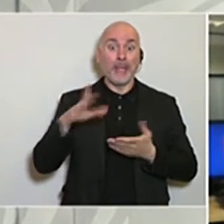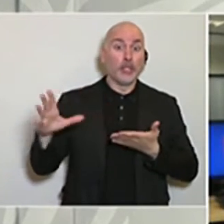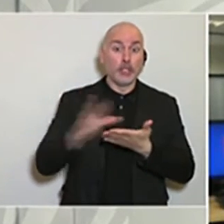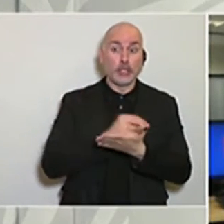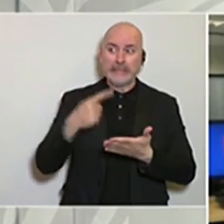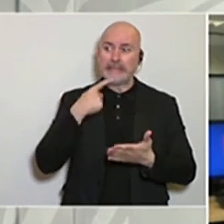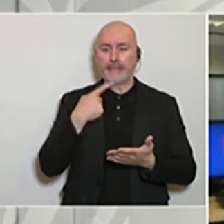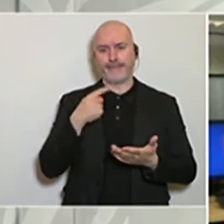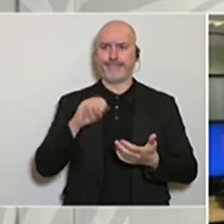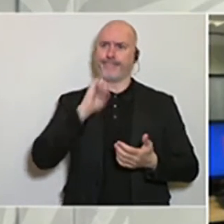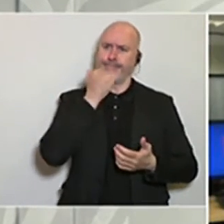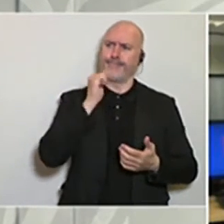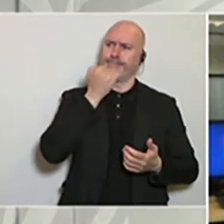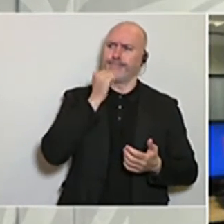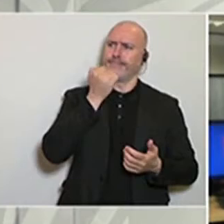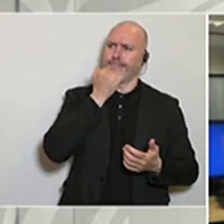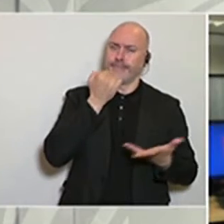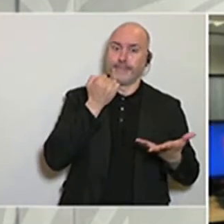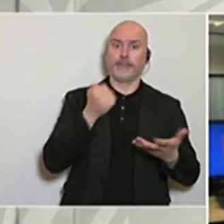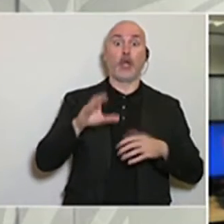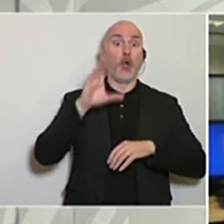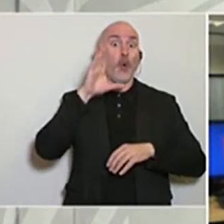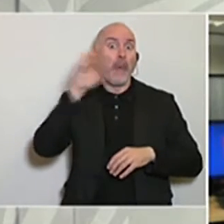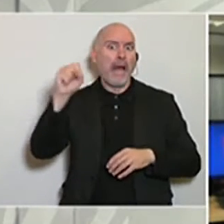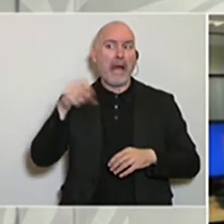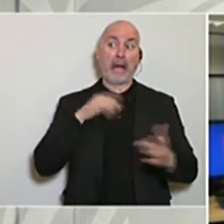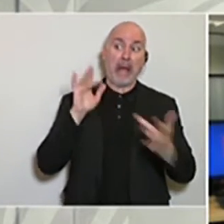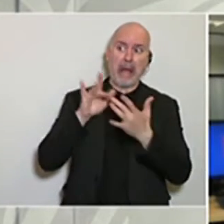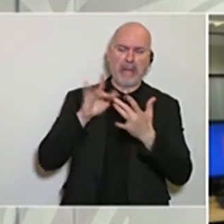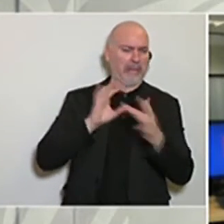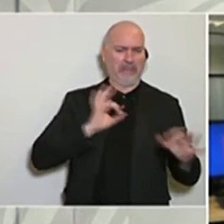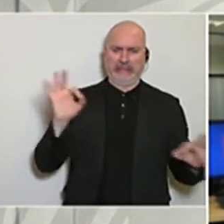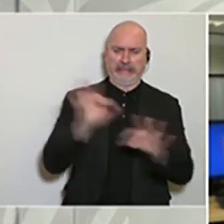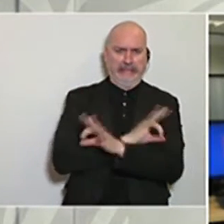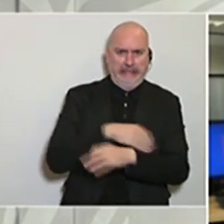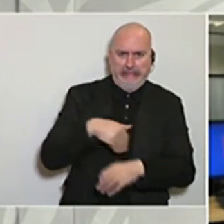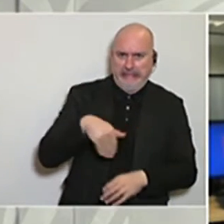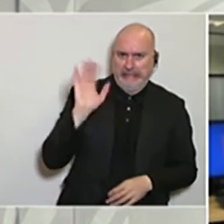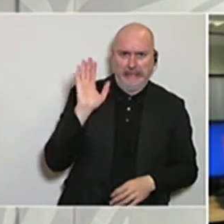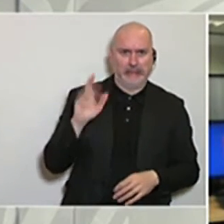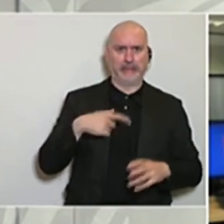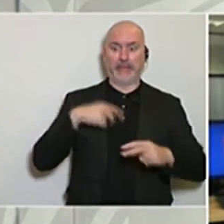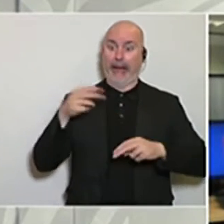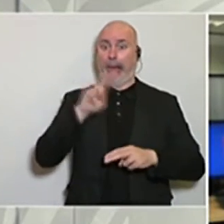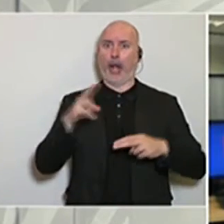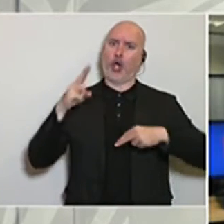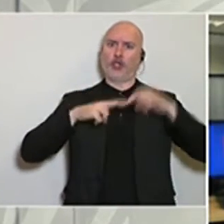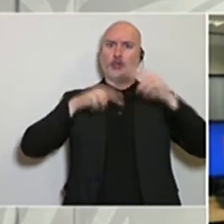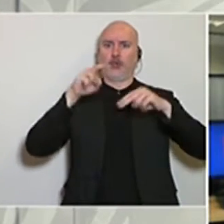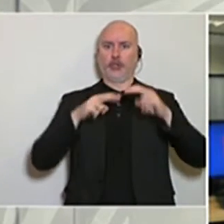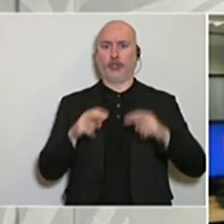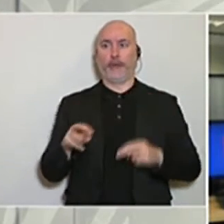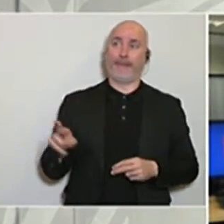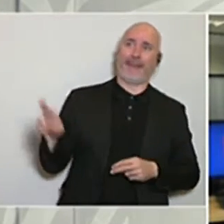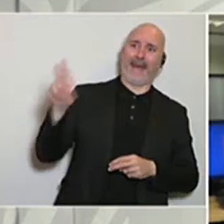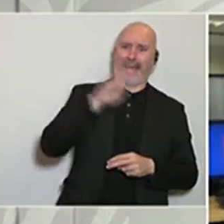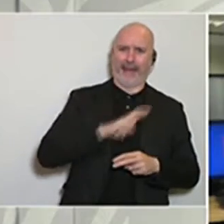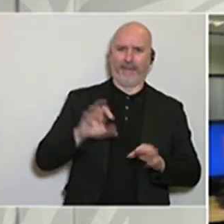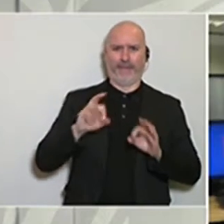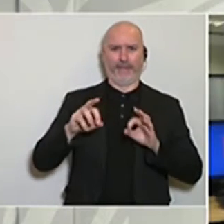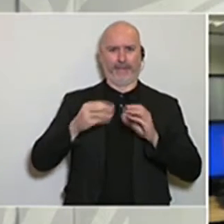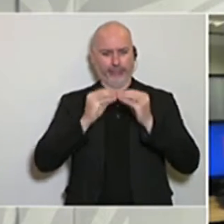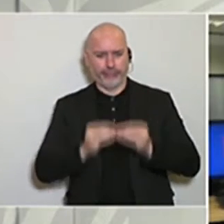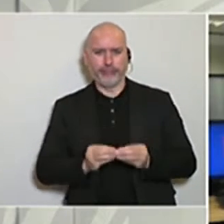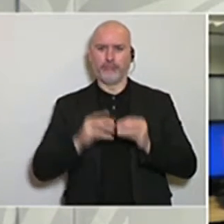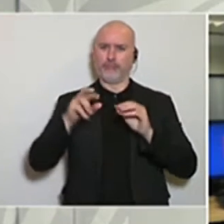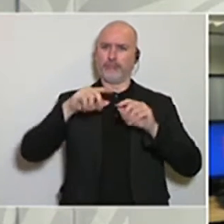comuns, queixes que el govern no els contacta, no es posa en contacte amb ells per dissenyar aquesta reconstrucció o reformular els pressupostos. M'agradaria